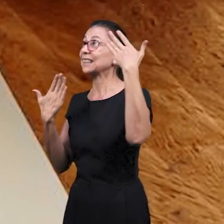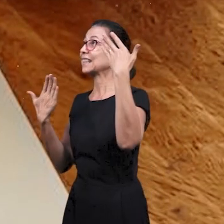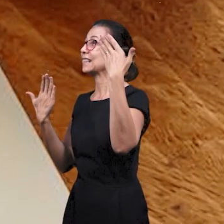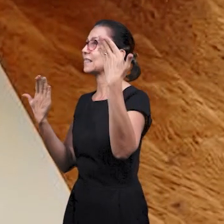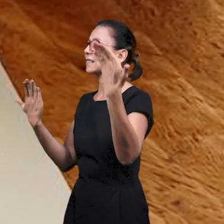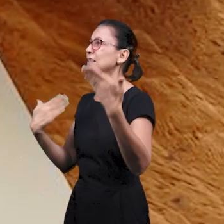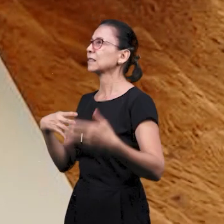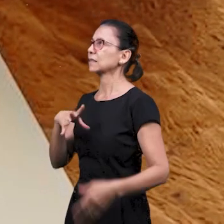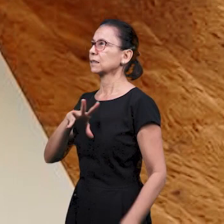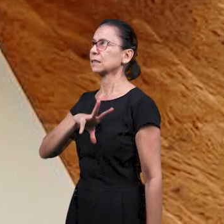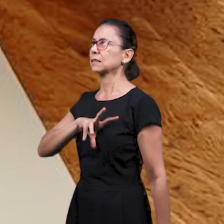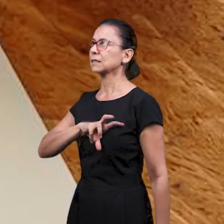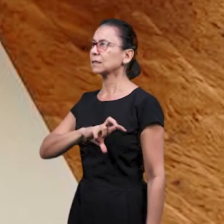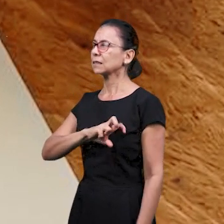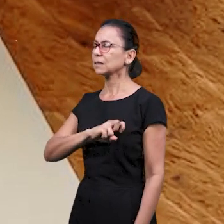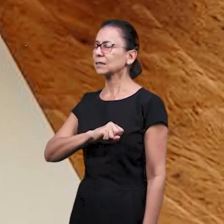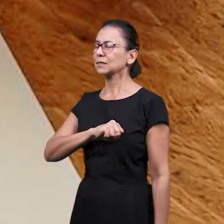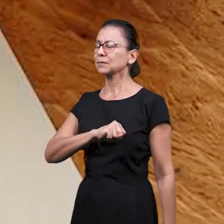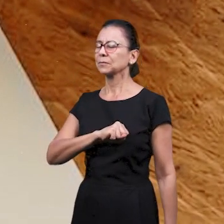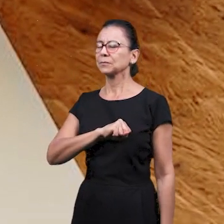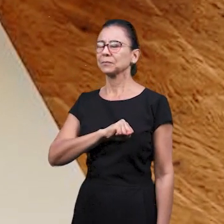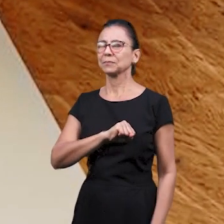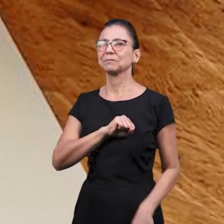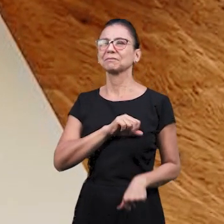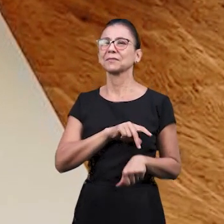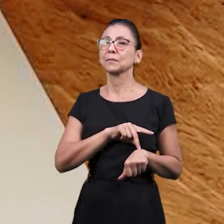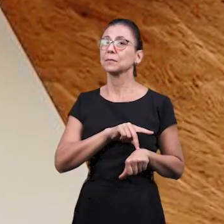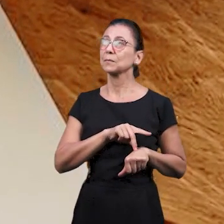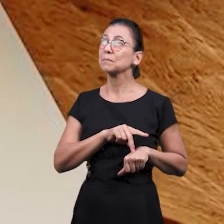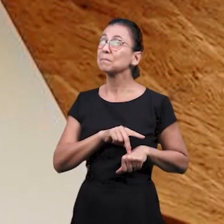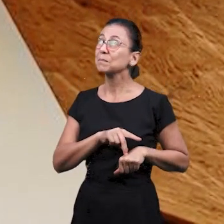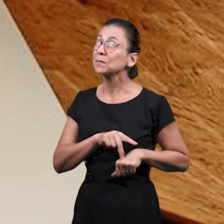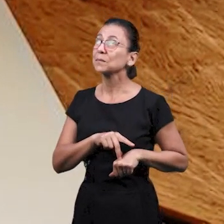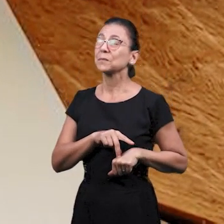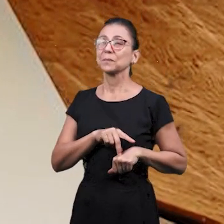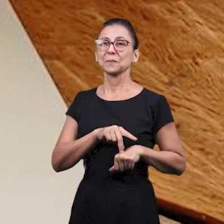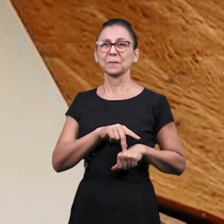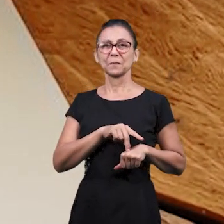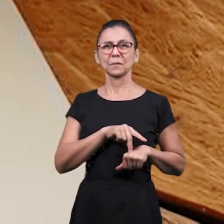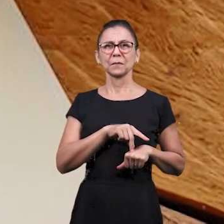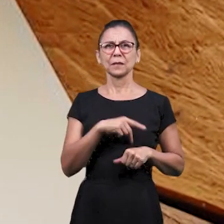Как мне возблагодарить за эту любовь?